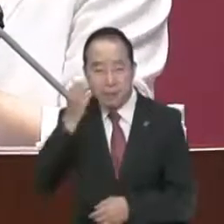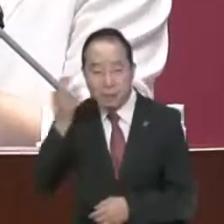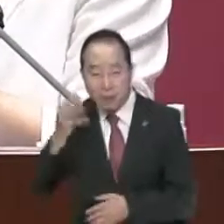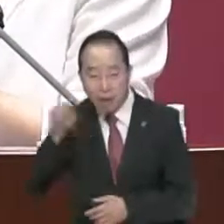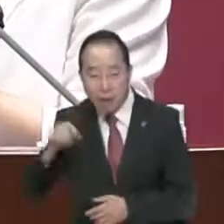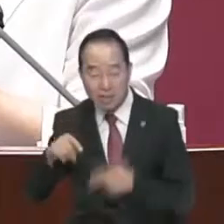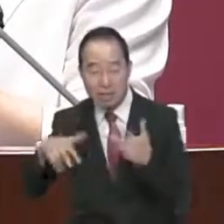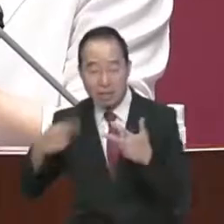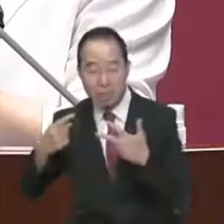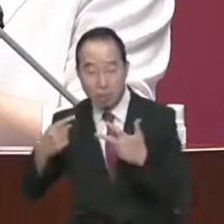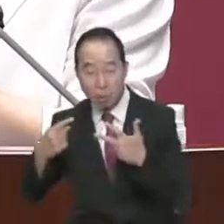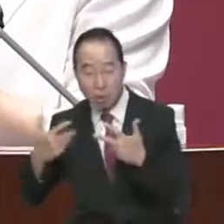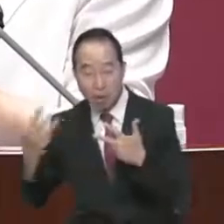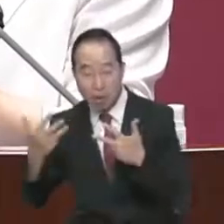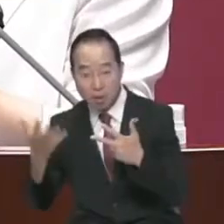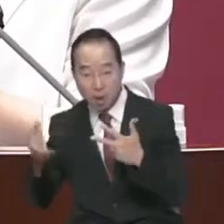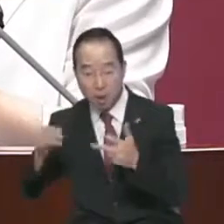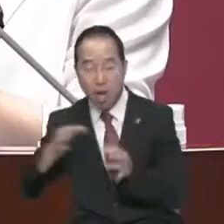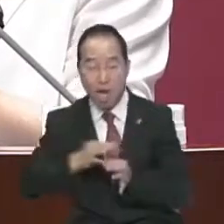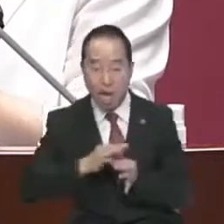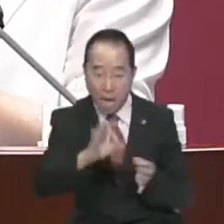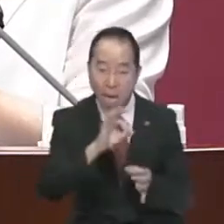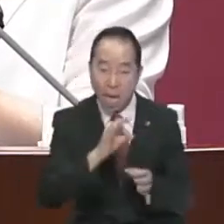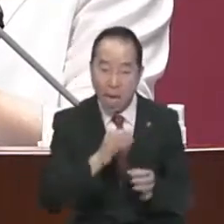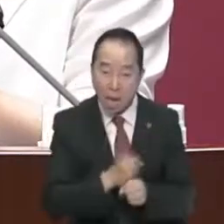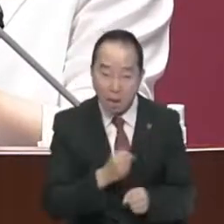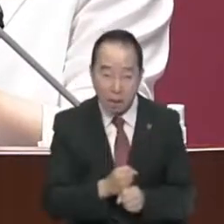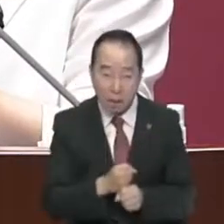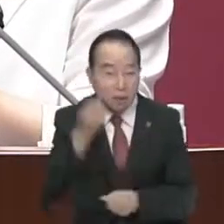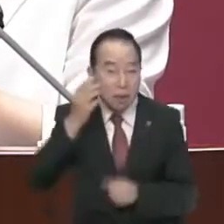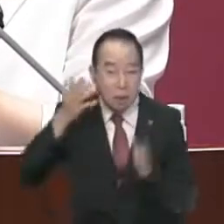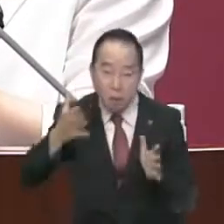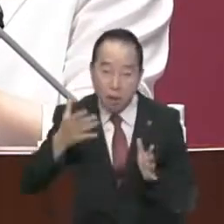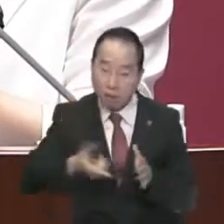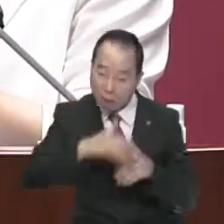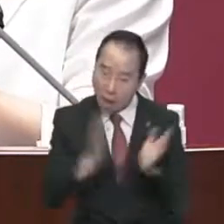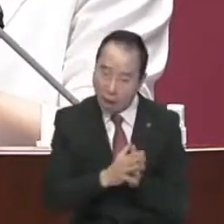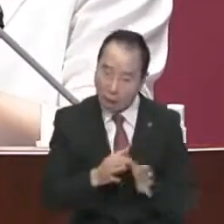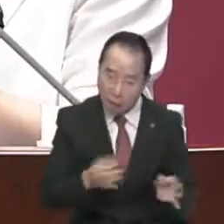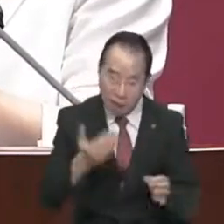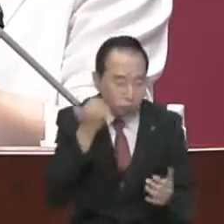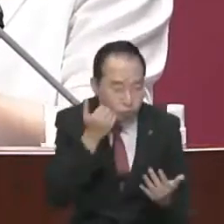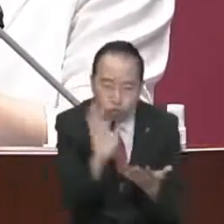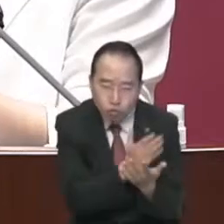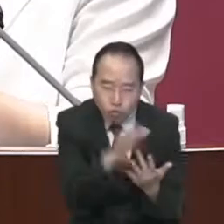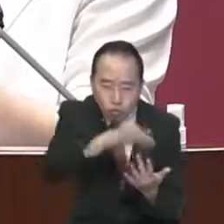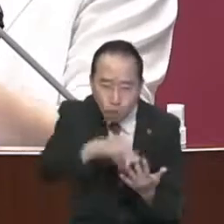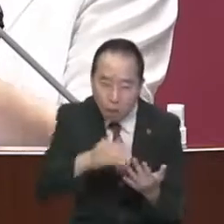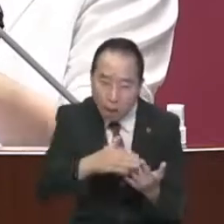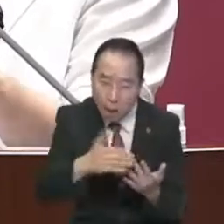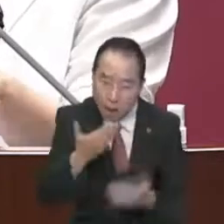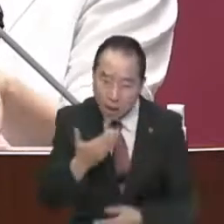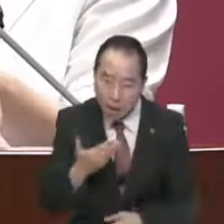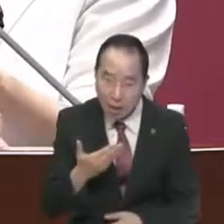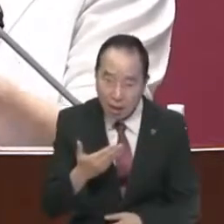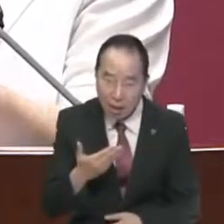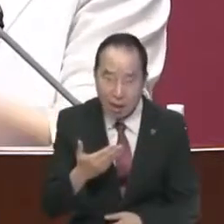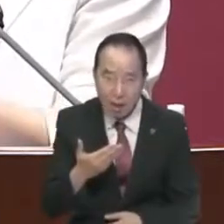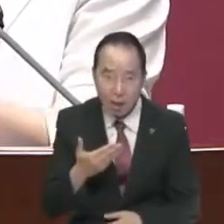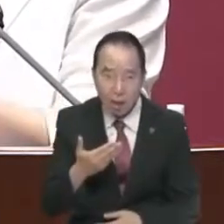하는데요. 선별해서 이 3개월 안에 돈을 신속하게 지급할 수 있을지 의문입니다. 그리고 기부되지 않은 돈도 결국에는 다